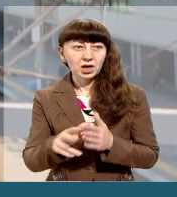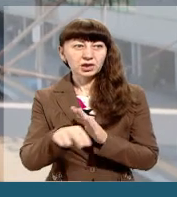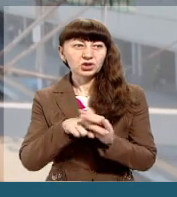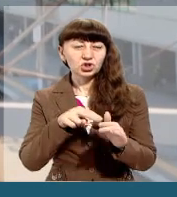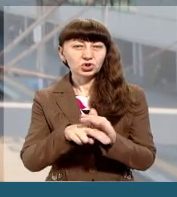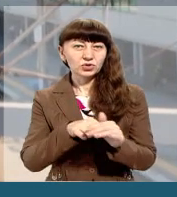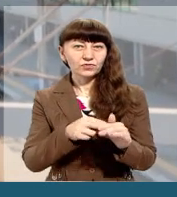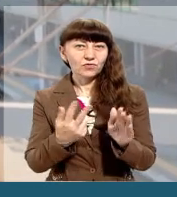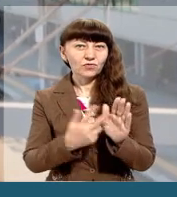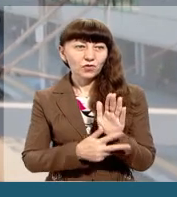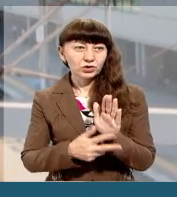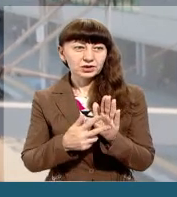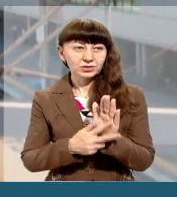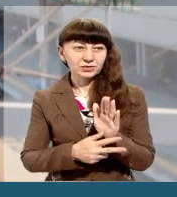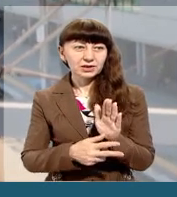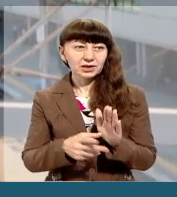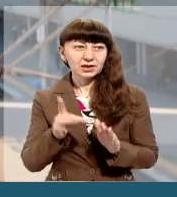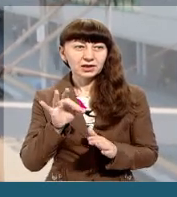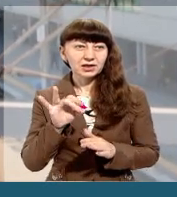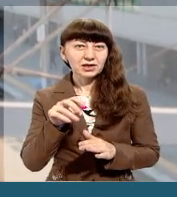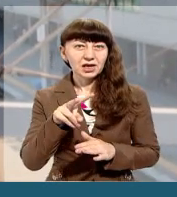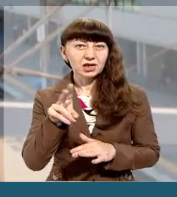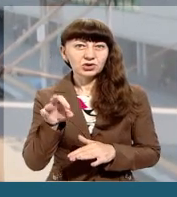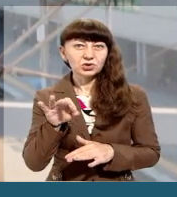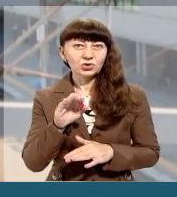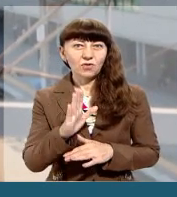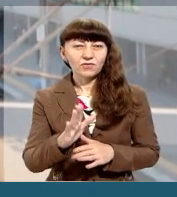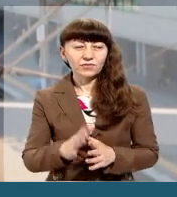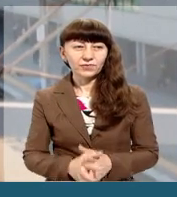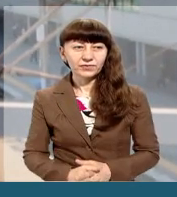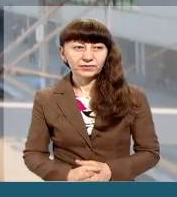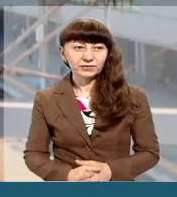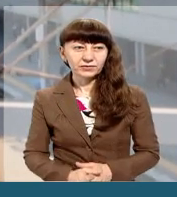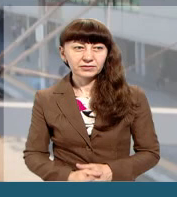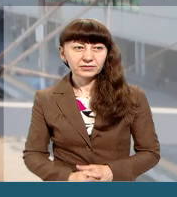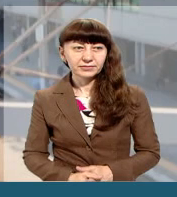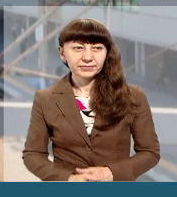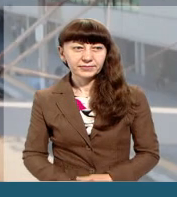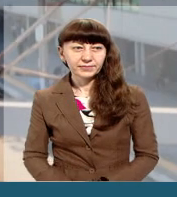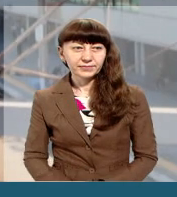хищение более 80 рельс марки D65 с